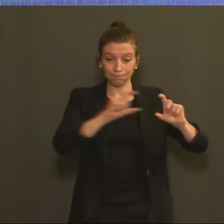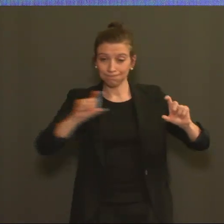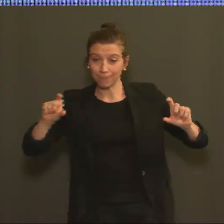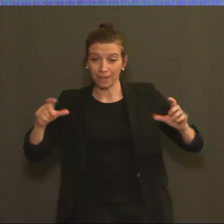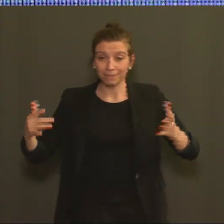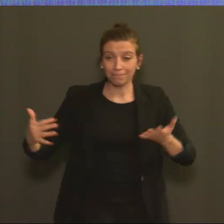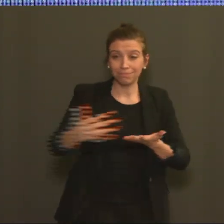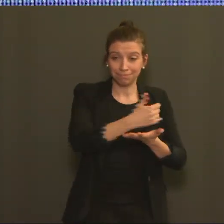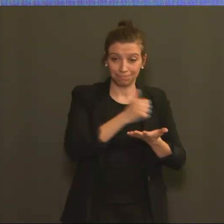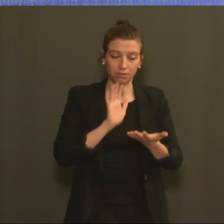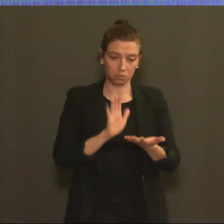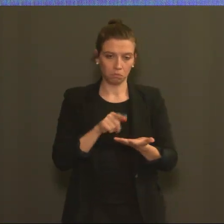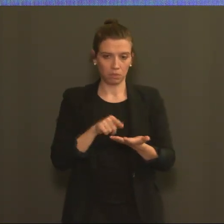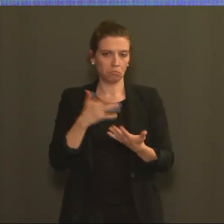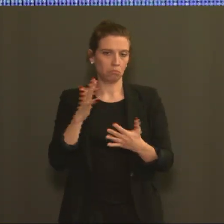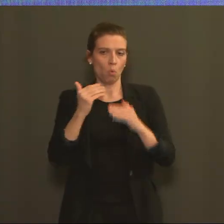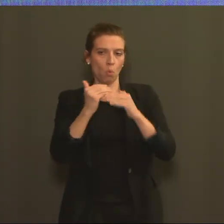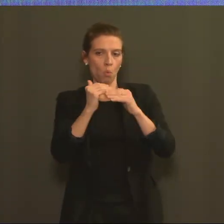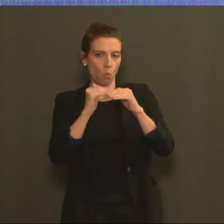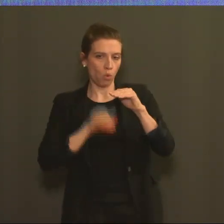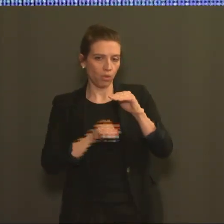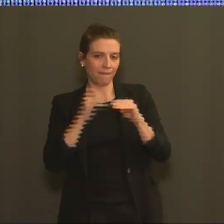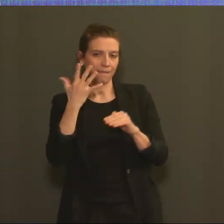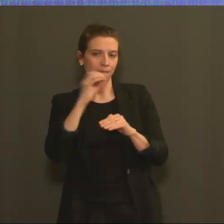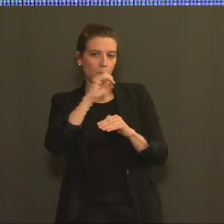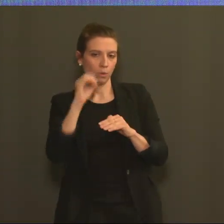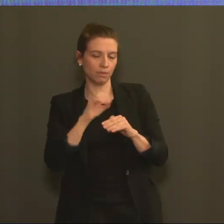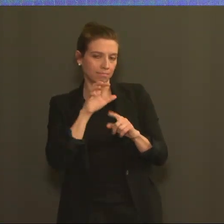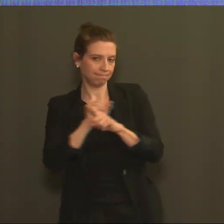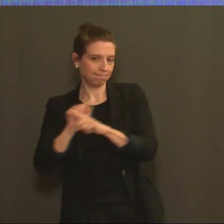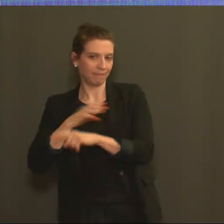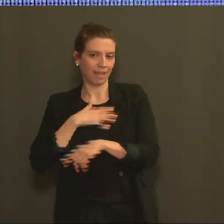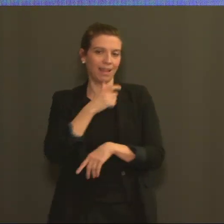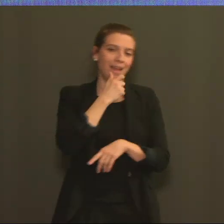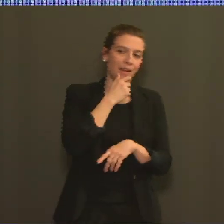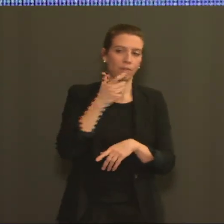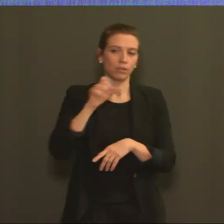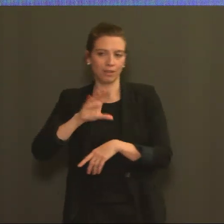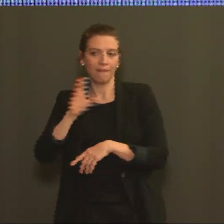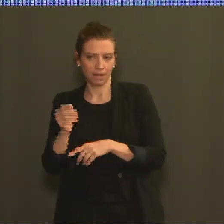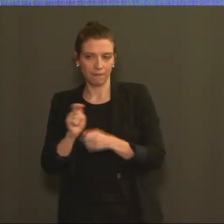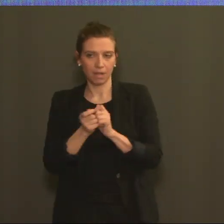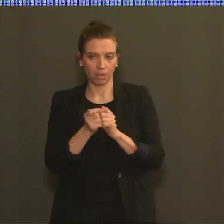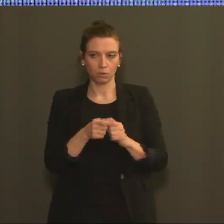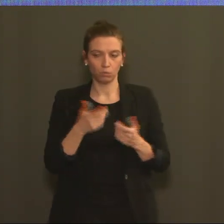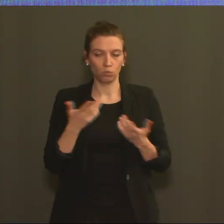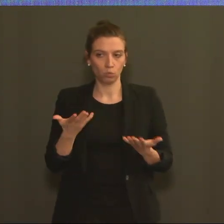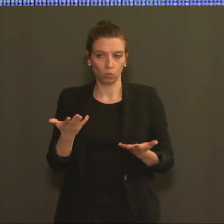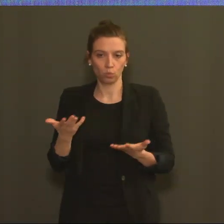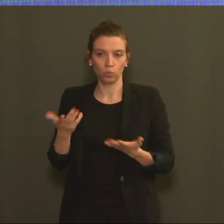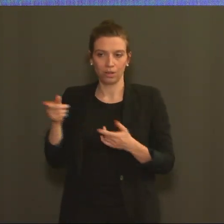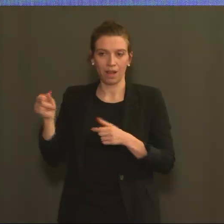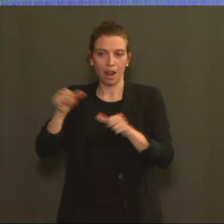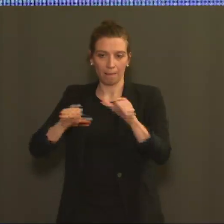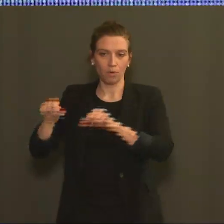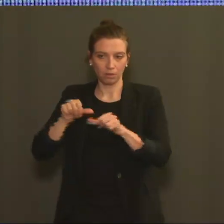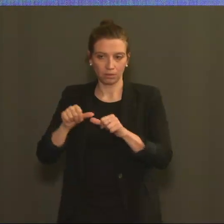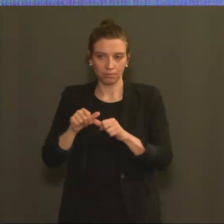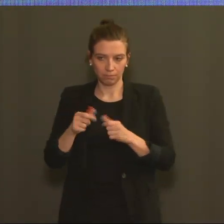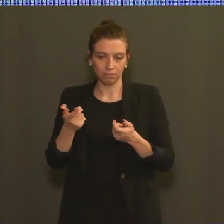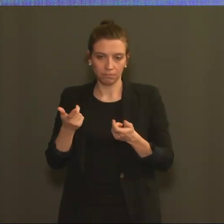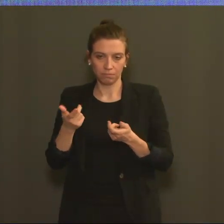momenteel specifiek gezocht en geselecteerd op stalen waarvan men denkt dat ze besmet zijn met de britse variant en dat geeft een